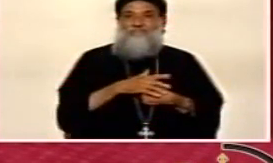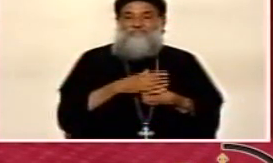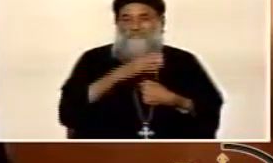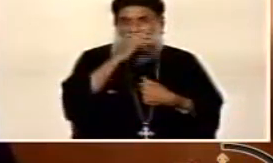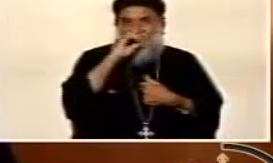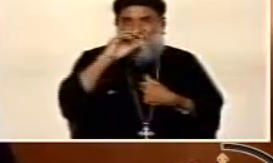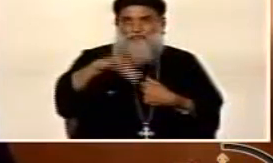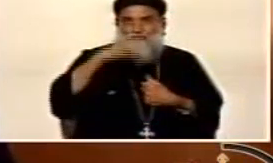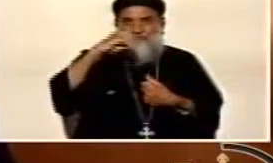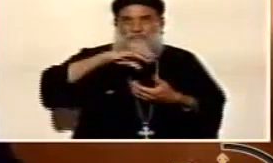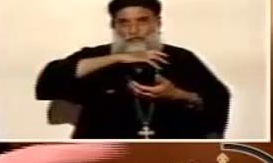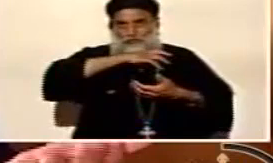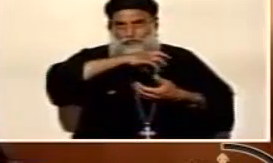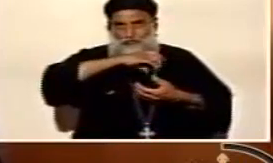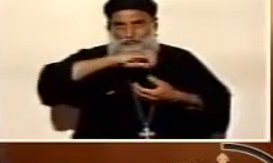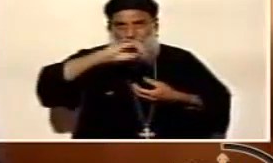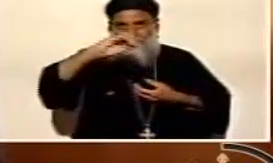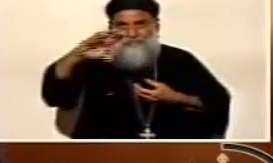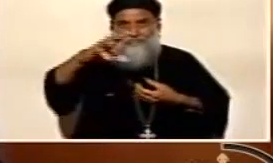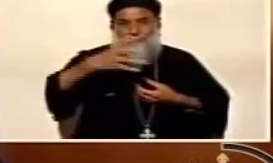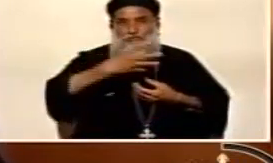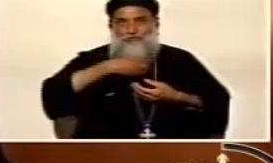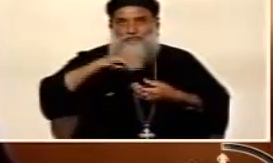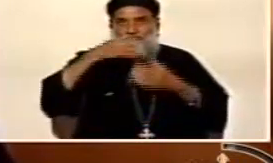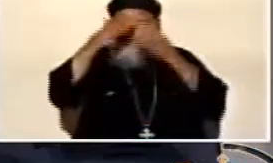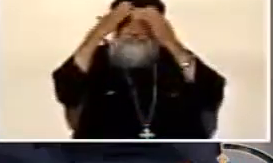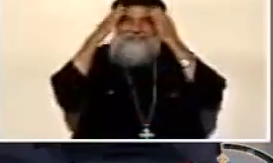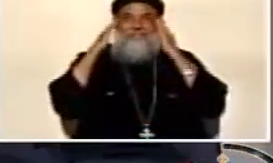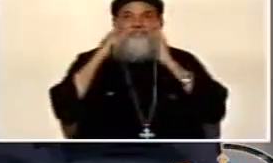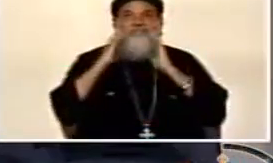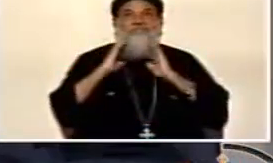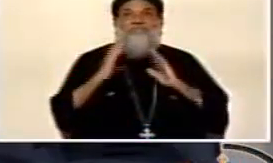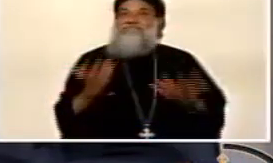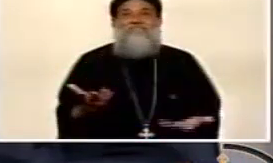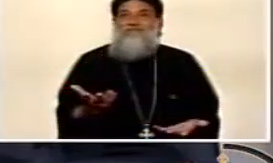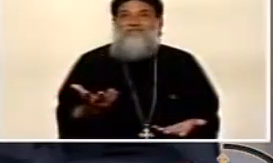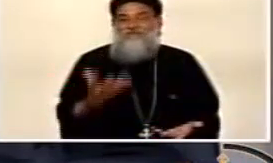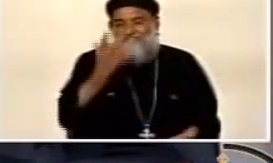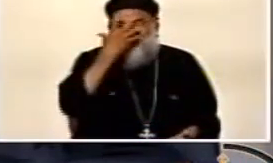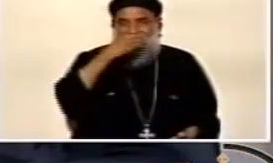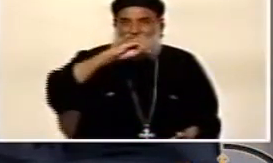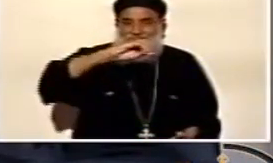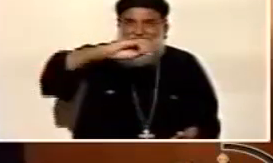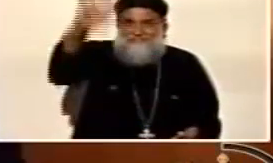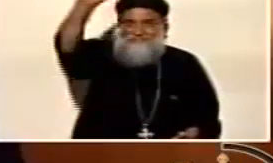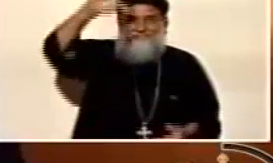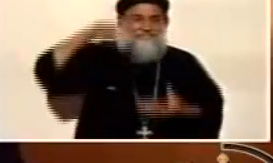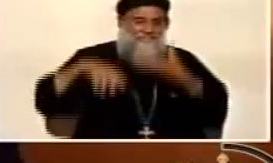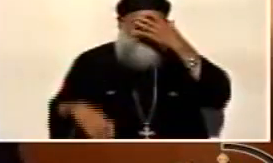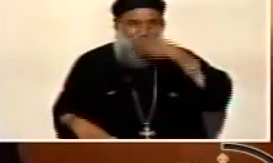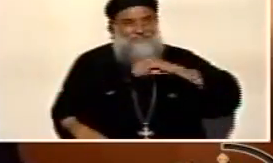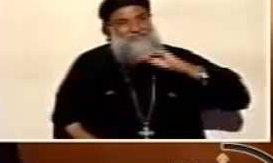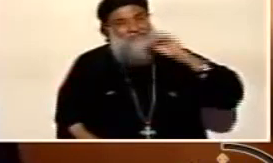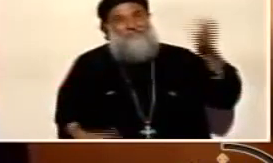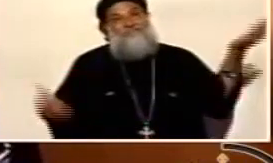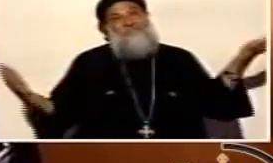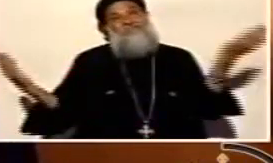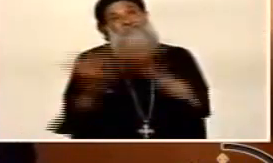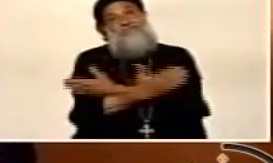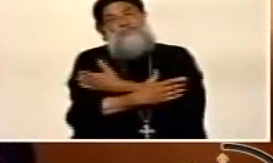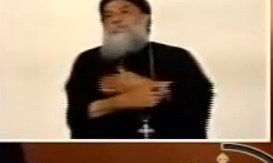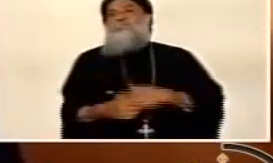اتجاهاته. وده اللي حصل. يعني من أشهر الذين تغيروا